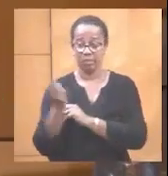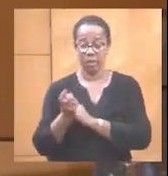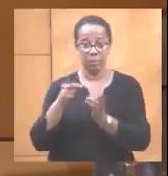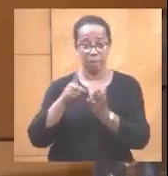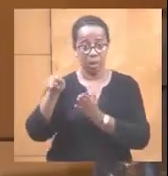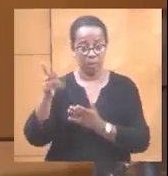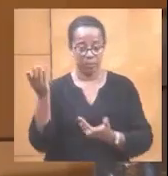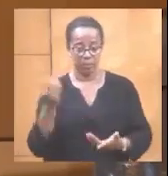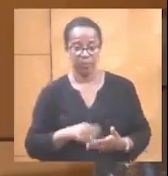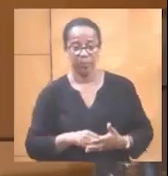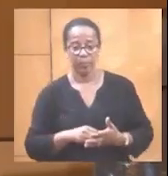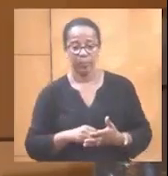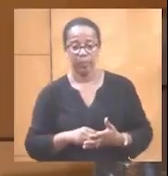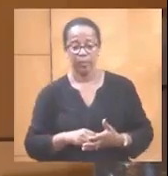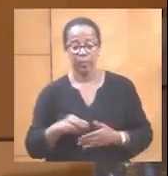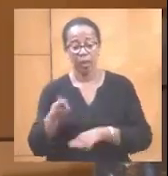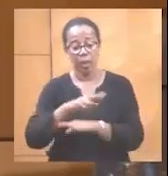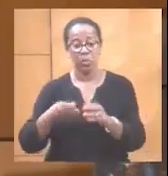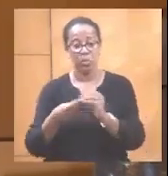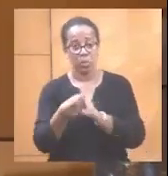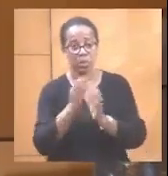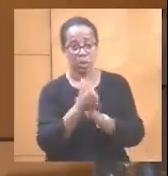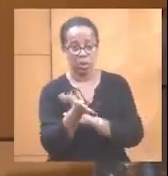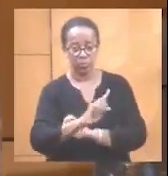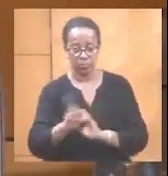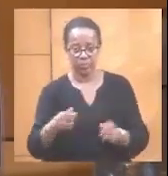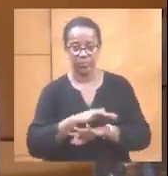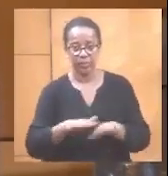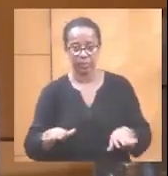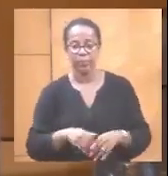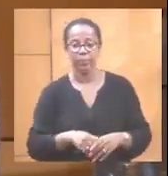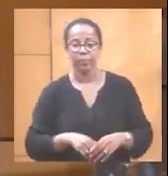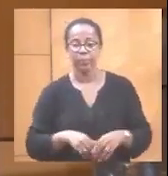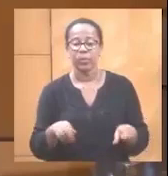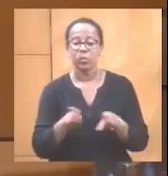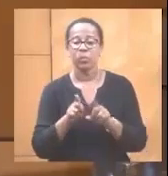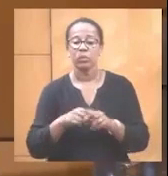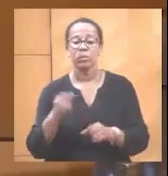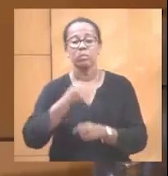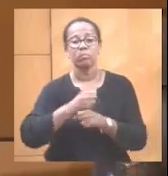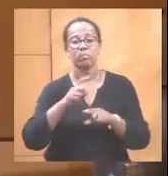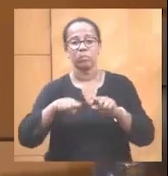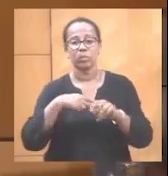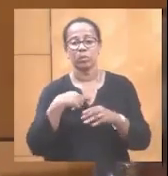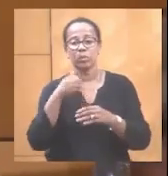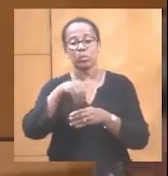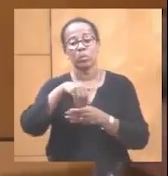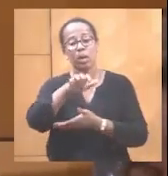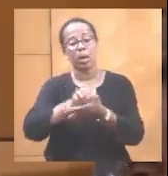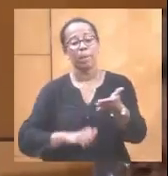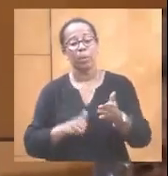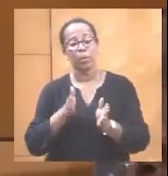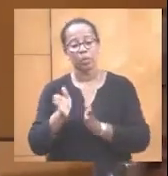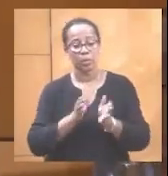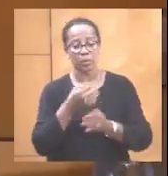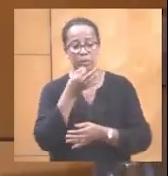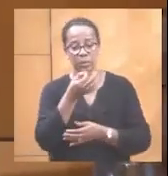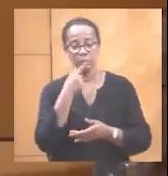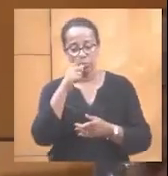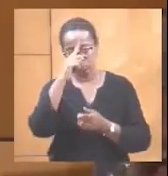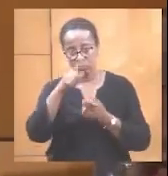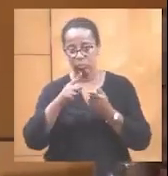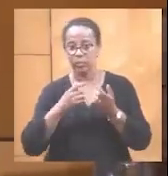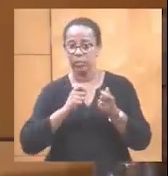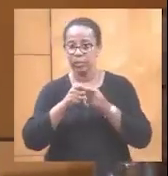nous avons proposé quelque chose, et c'était écrit dans le rapport d'orientation, pour le débat